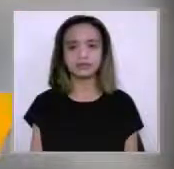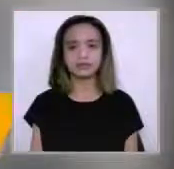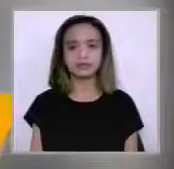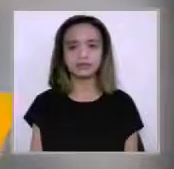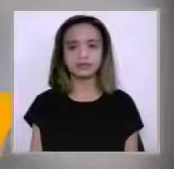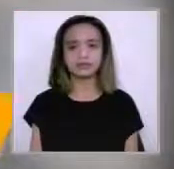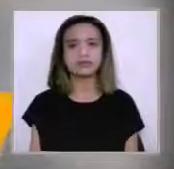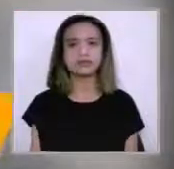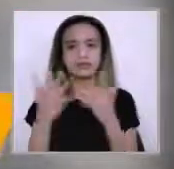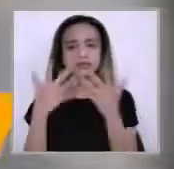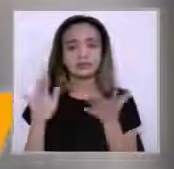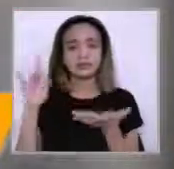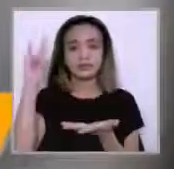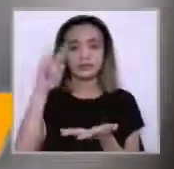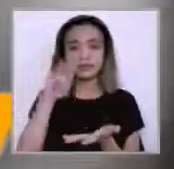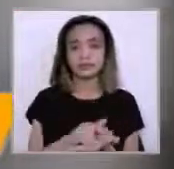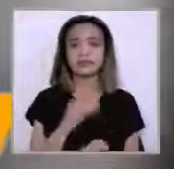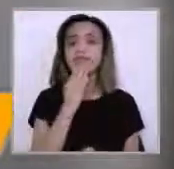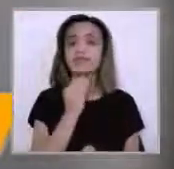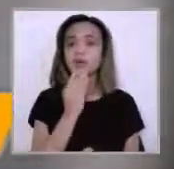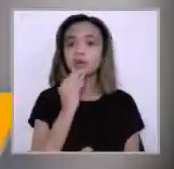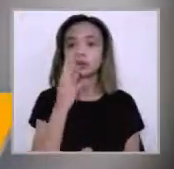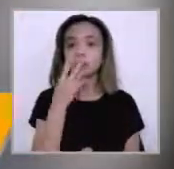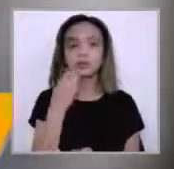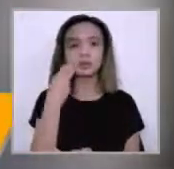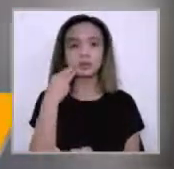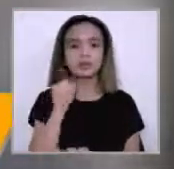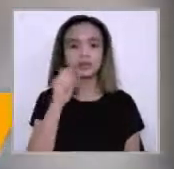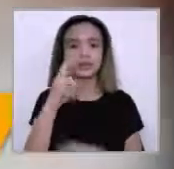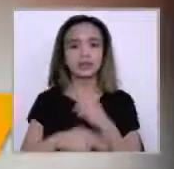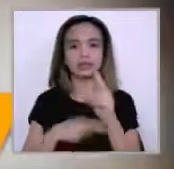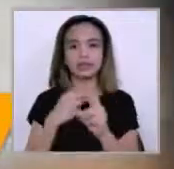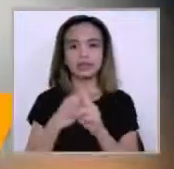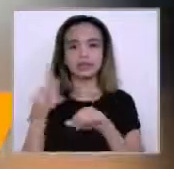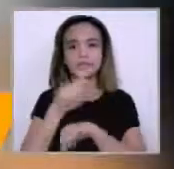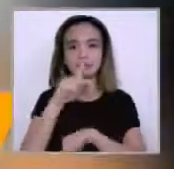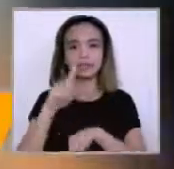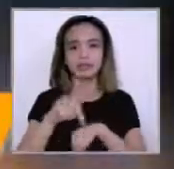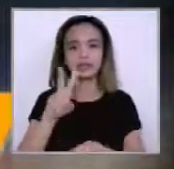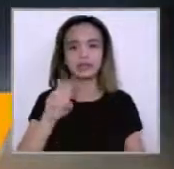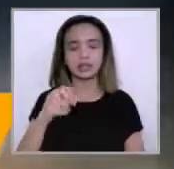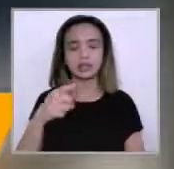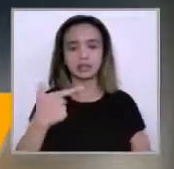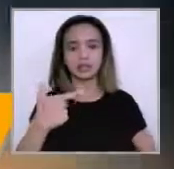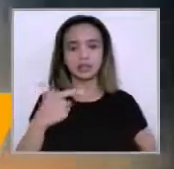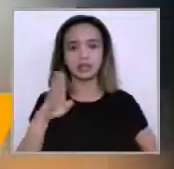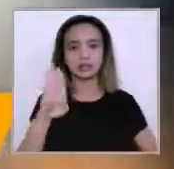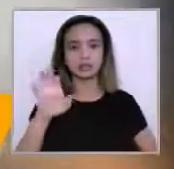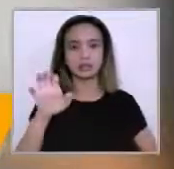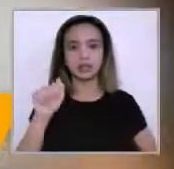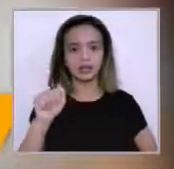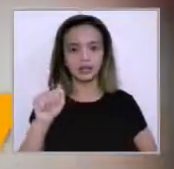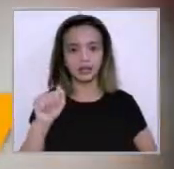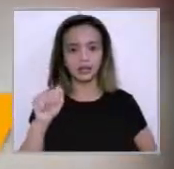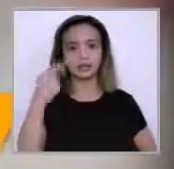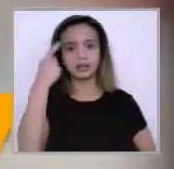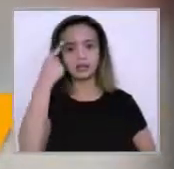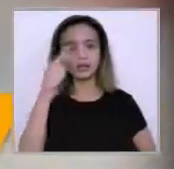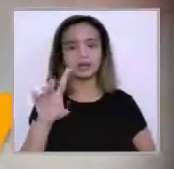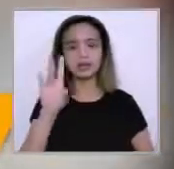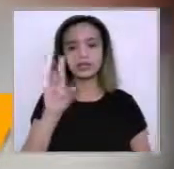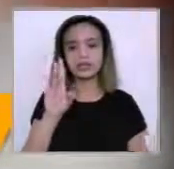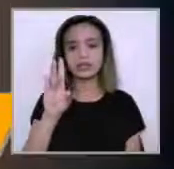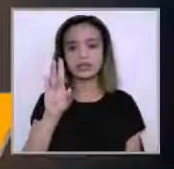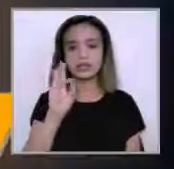Nakarating na sa Eilat, Israel si Miss Universe Philippines 2021, Beatrice Luigi Gomez para sa 70th